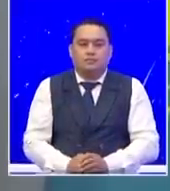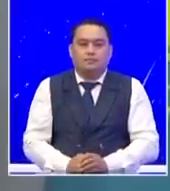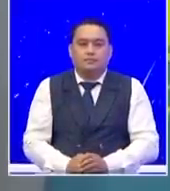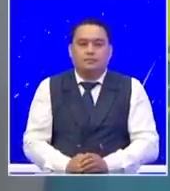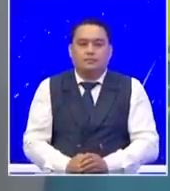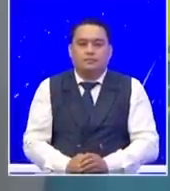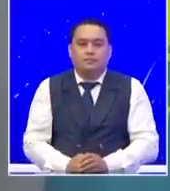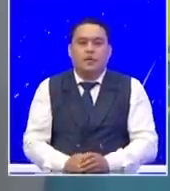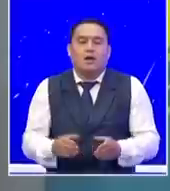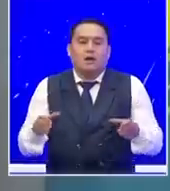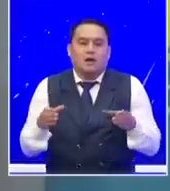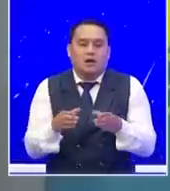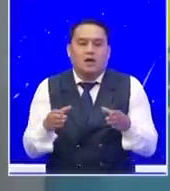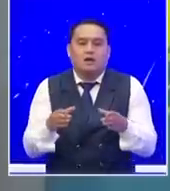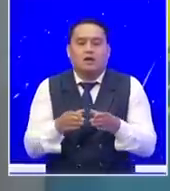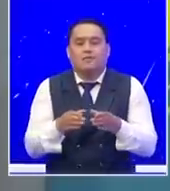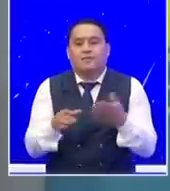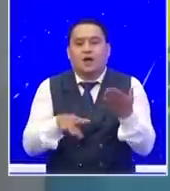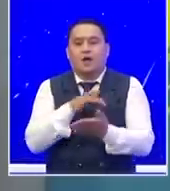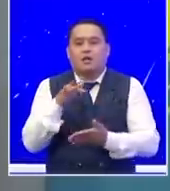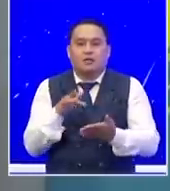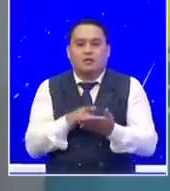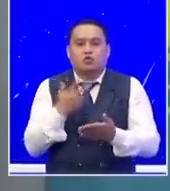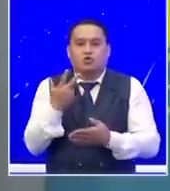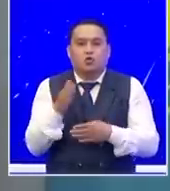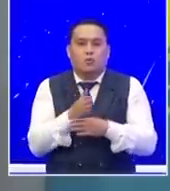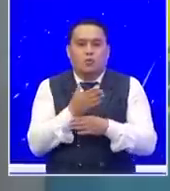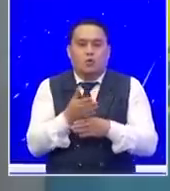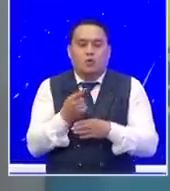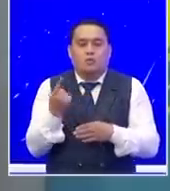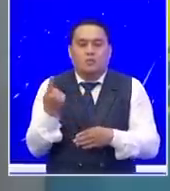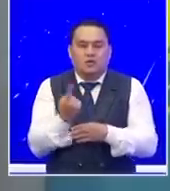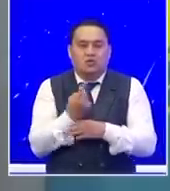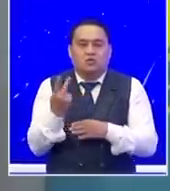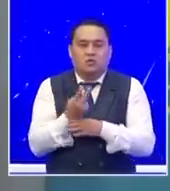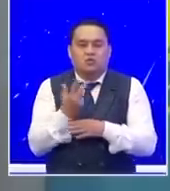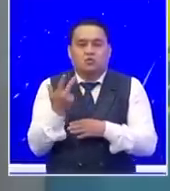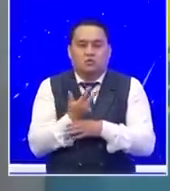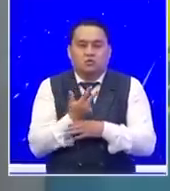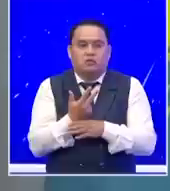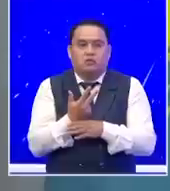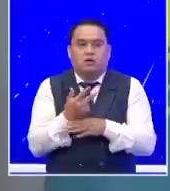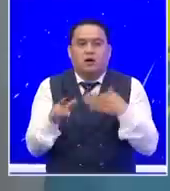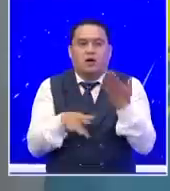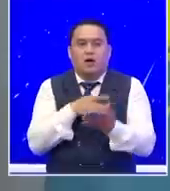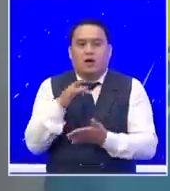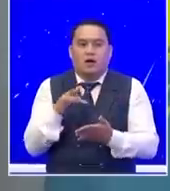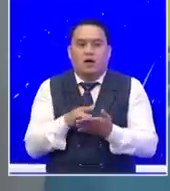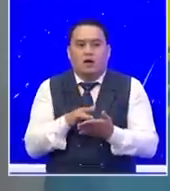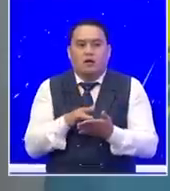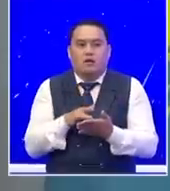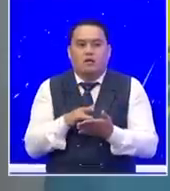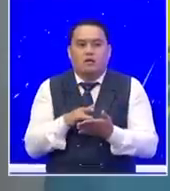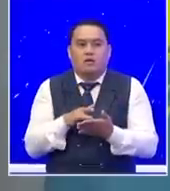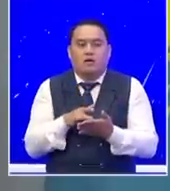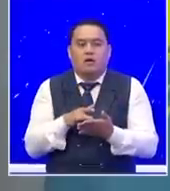қайырымды қалада қоғамды үшке бөлуі. Яғни қоғамды кіші қоғам бұл қала. Одан кейін орта қоғам дейді,